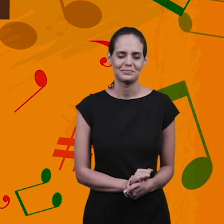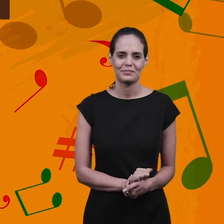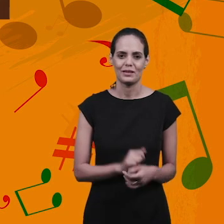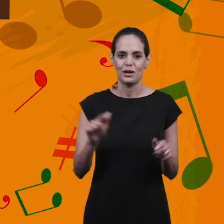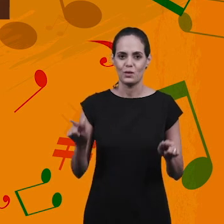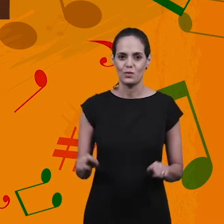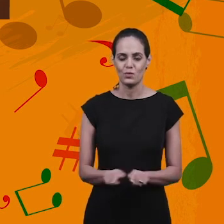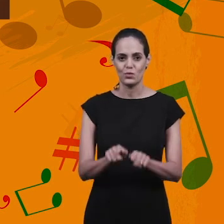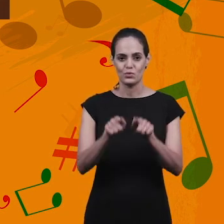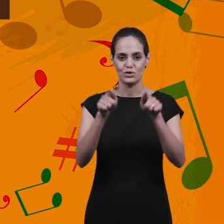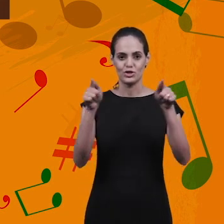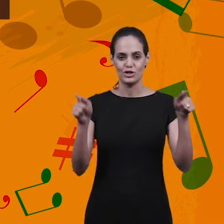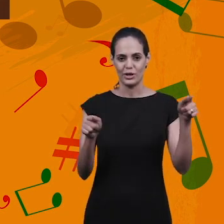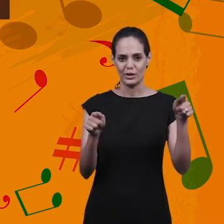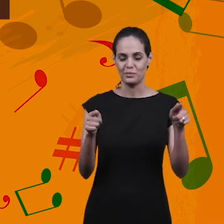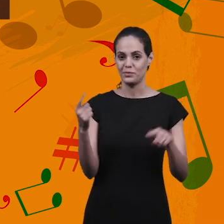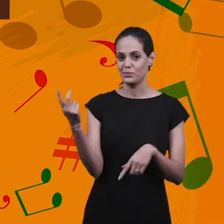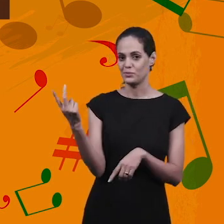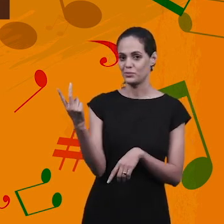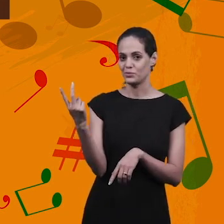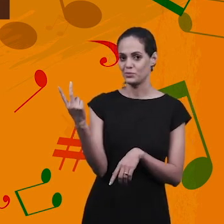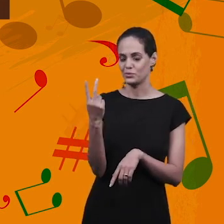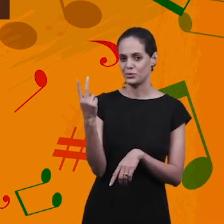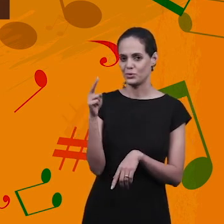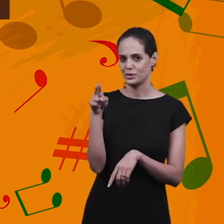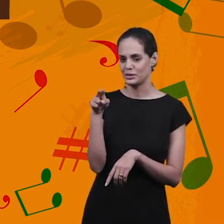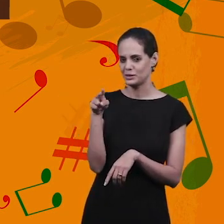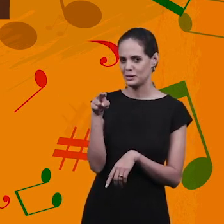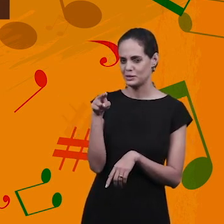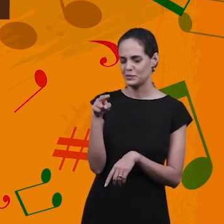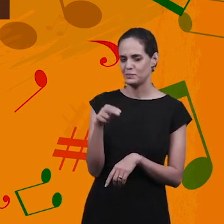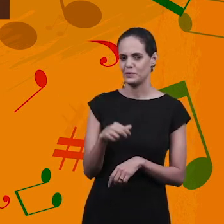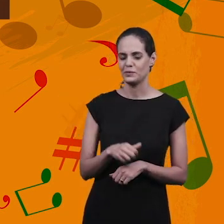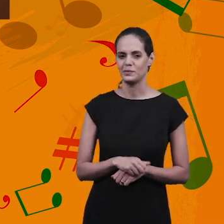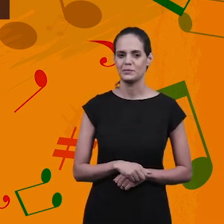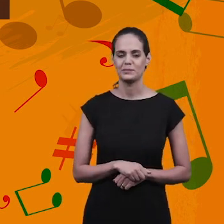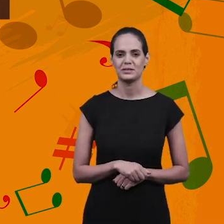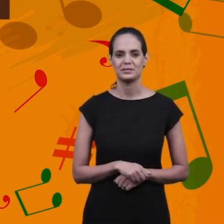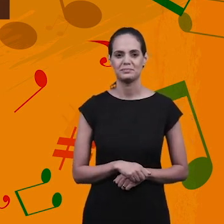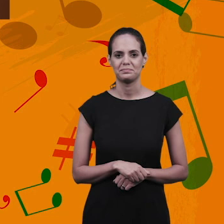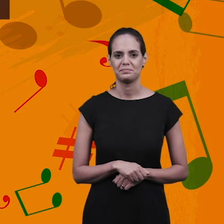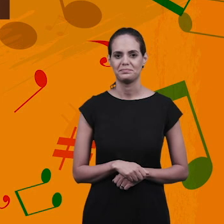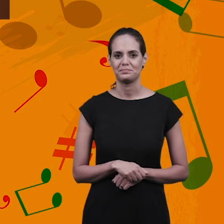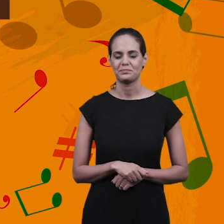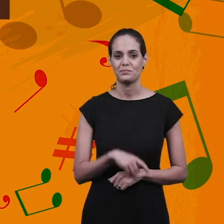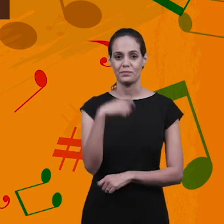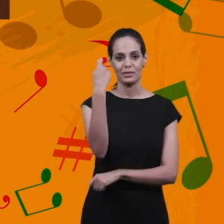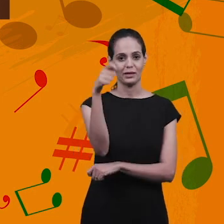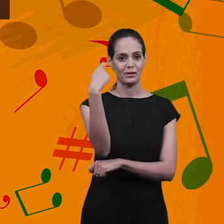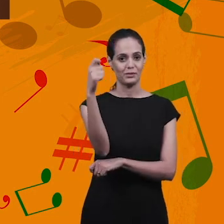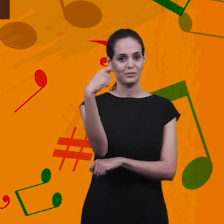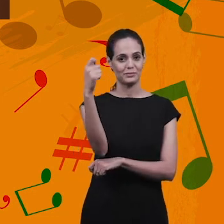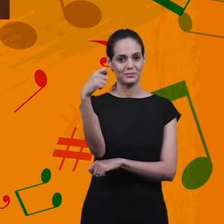Les jumeaux Jorge Lucas e Jorge Miguel, da Rio Grande do Sul.